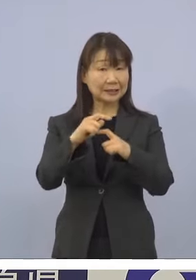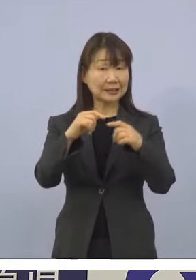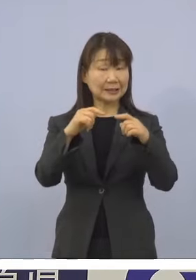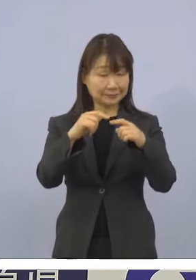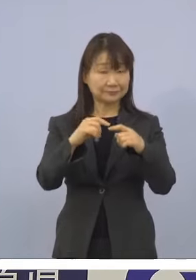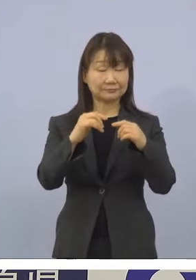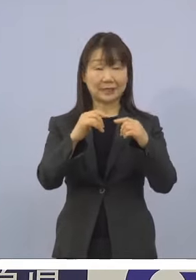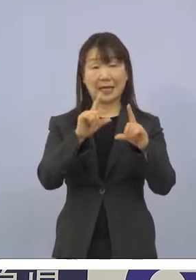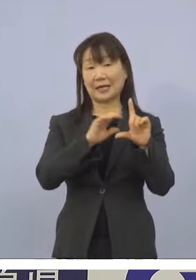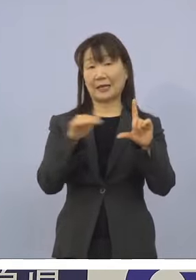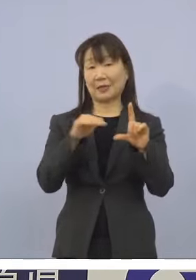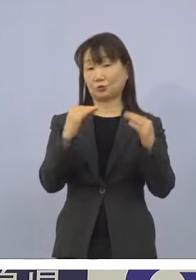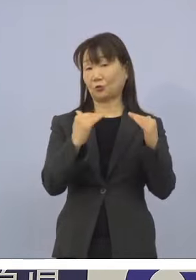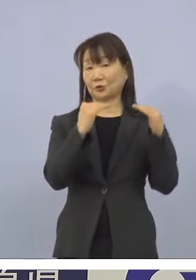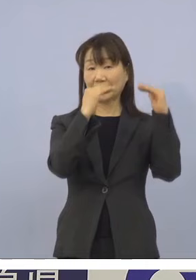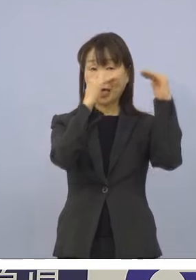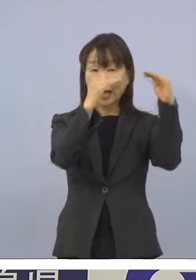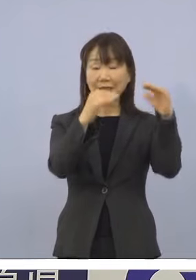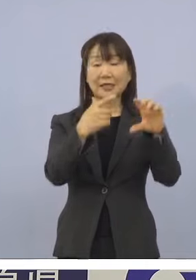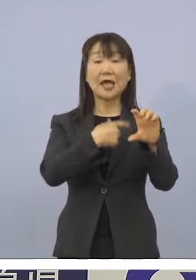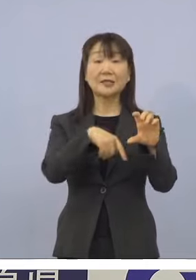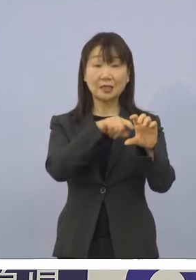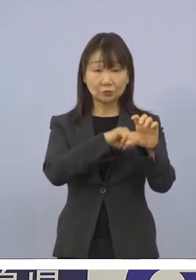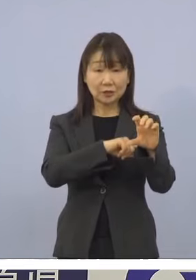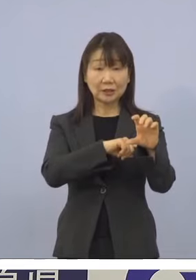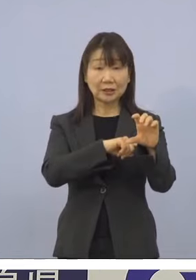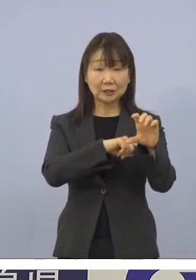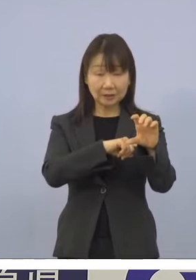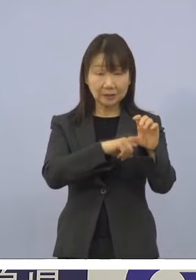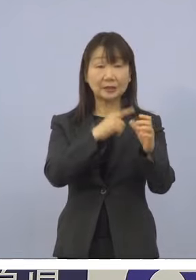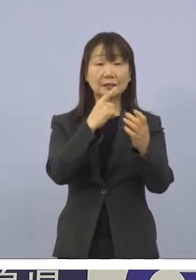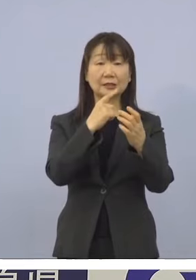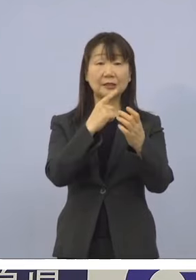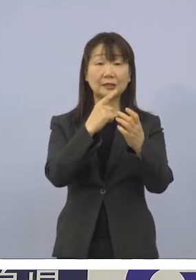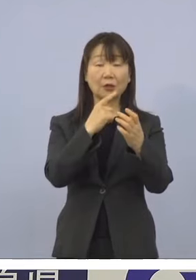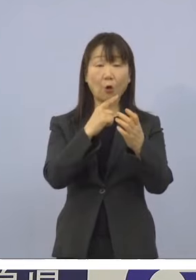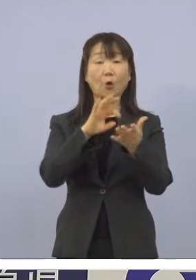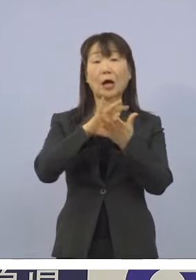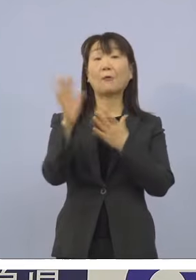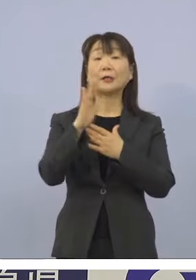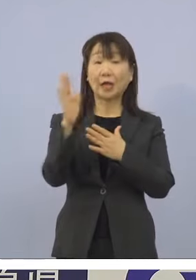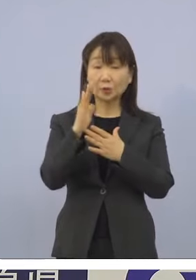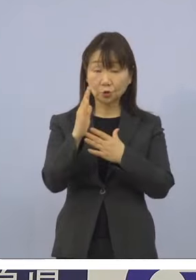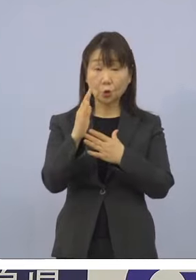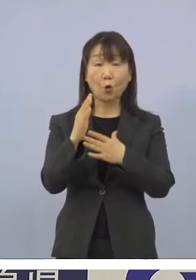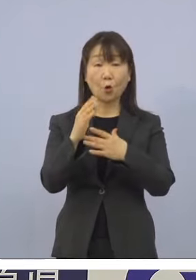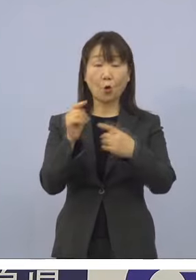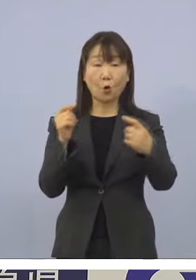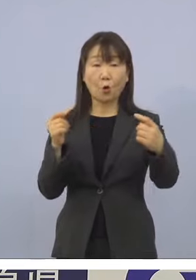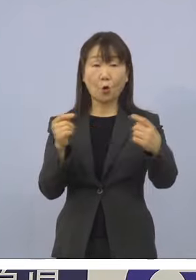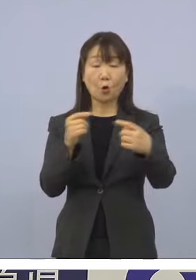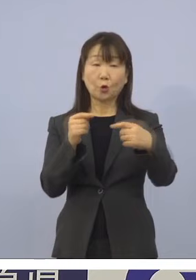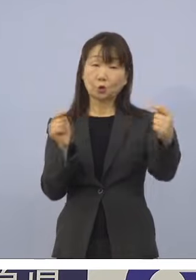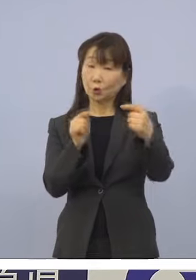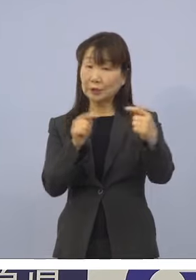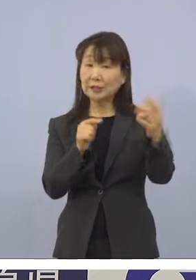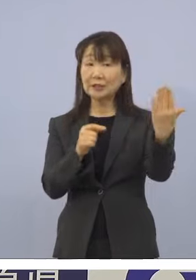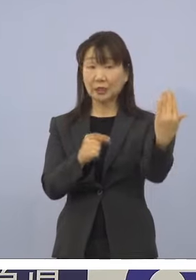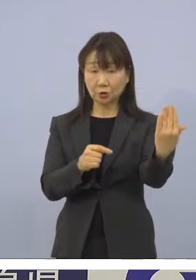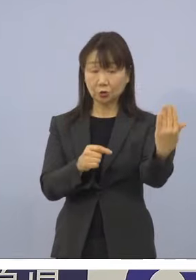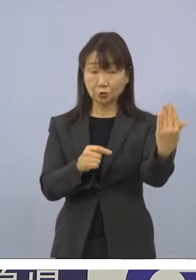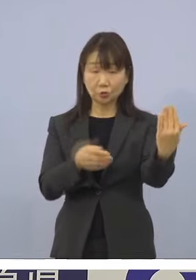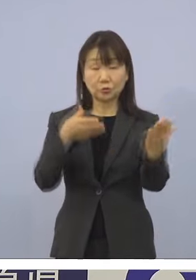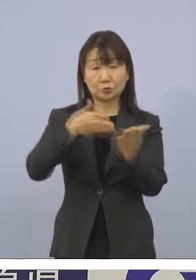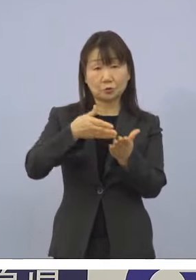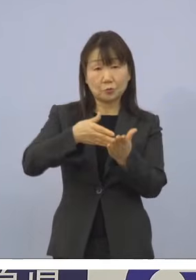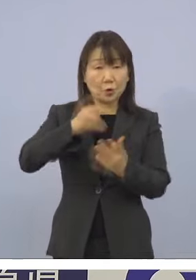いエネルギーしかを買わないと取引先といい説明ができない、まあ、こんなお話も